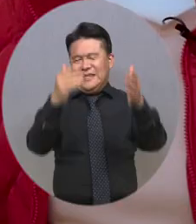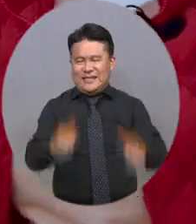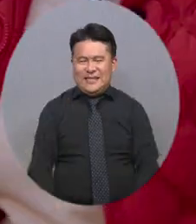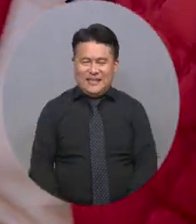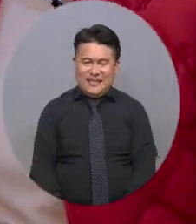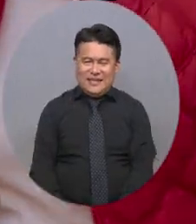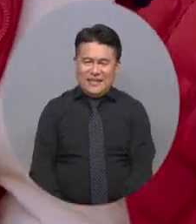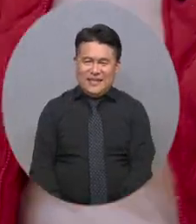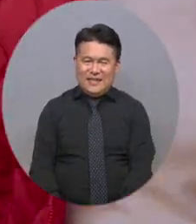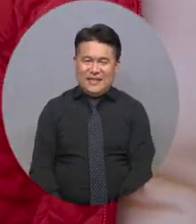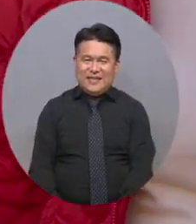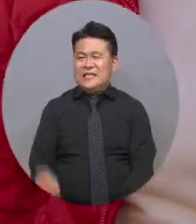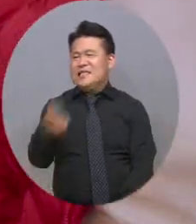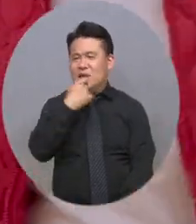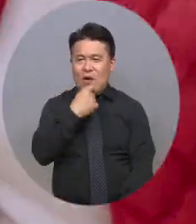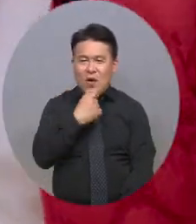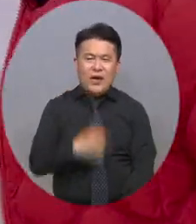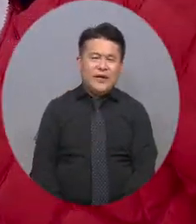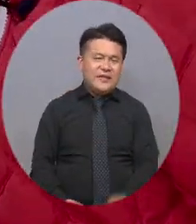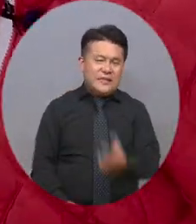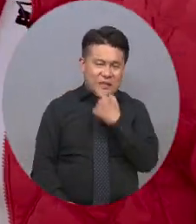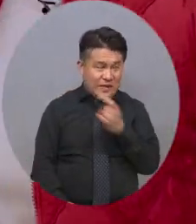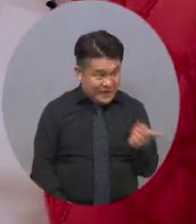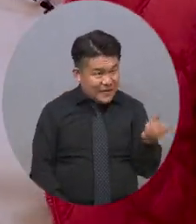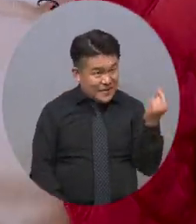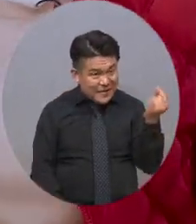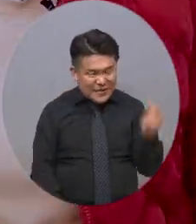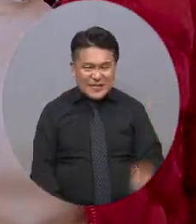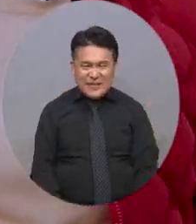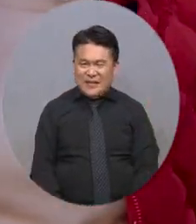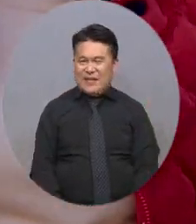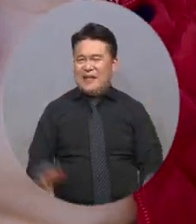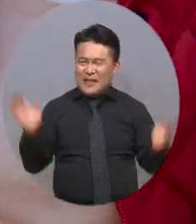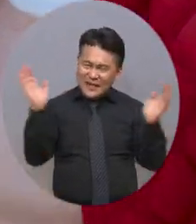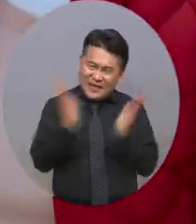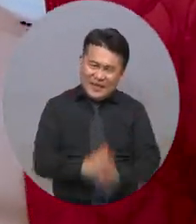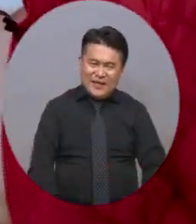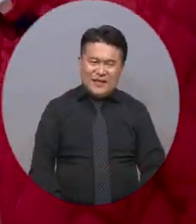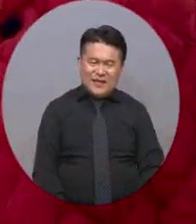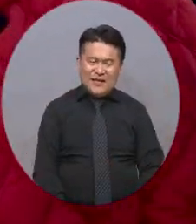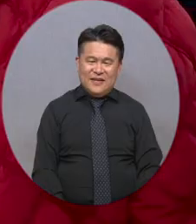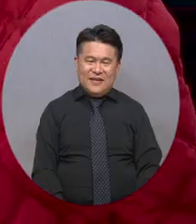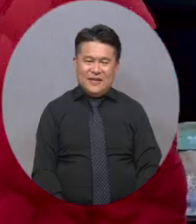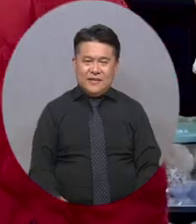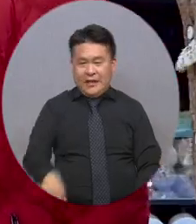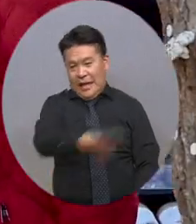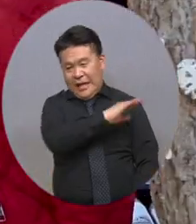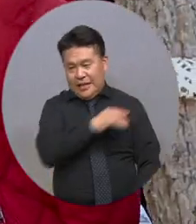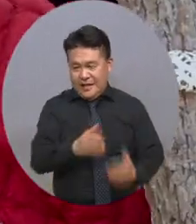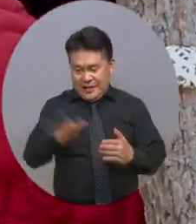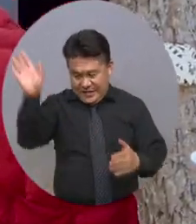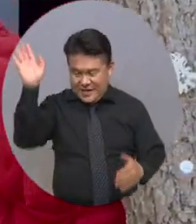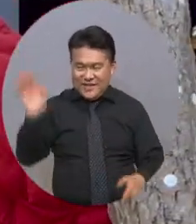이런 표고버섯을 싫어하지요 사실. 네, 네. 아이고 이거 참 네, 어떡하냐. 예, 들어가시면 됩니다. 예.